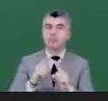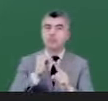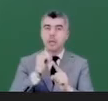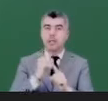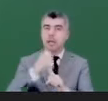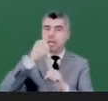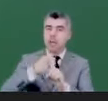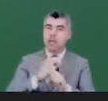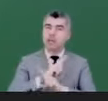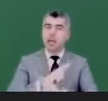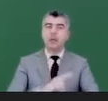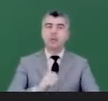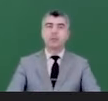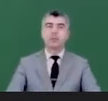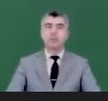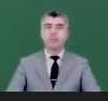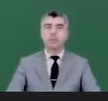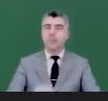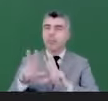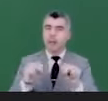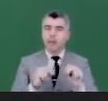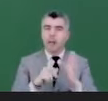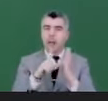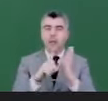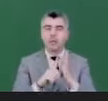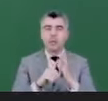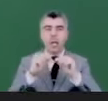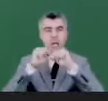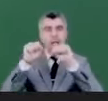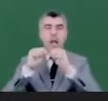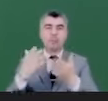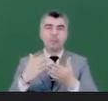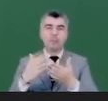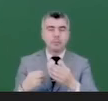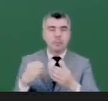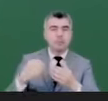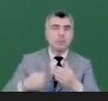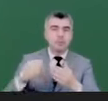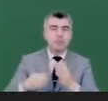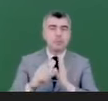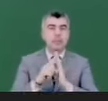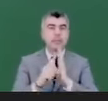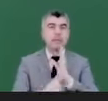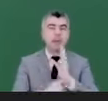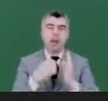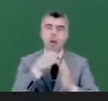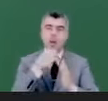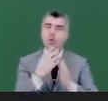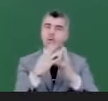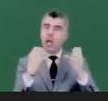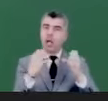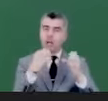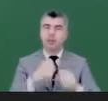هذا التقاعد نفس الشيء بالنسبه لقانون الاضراب اللي تاجل الاسبوع الماضي انا تكلمت على هذا الموضوع